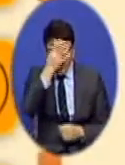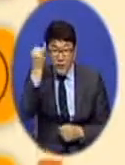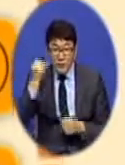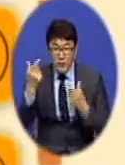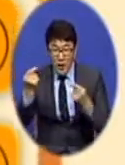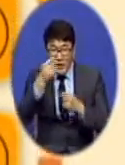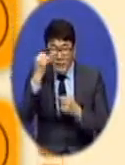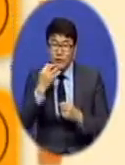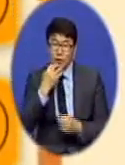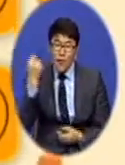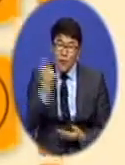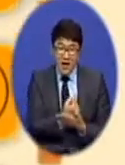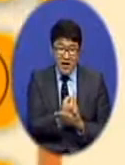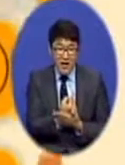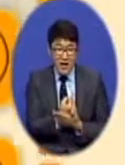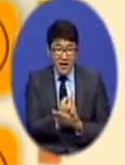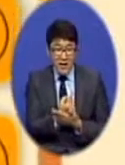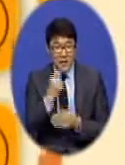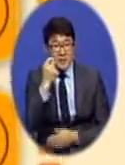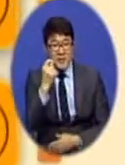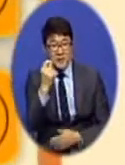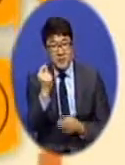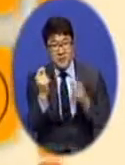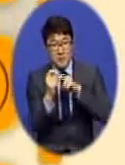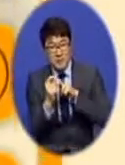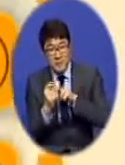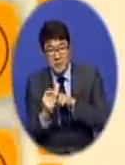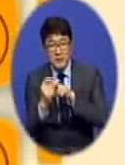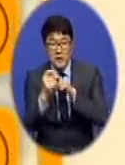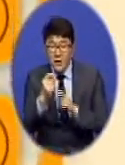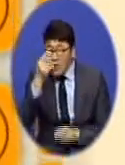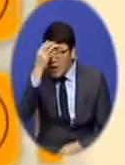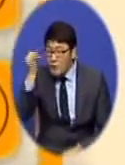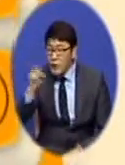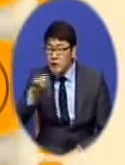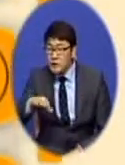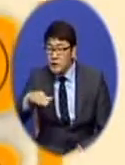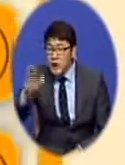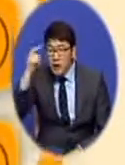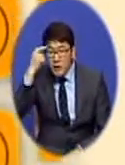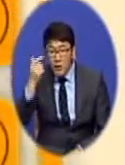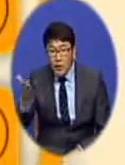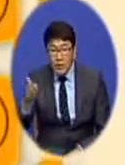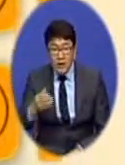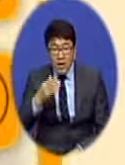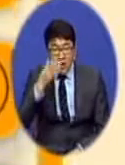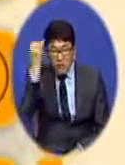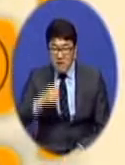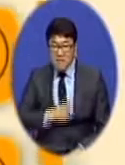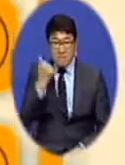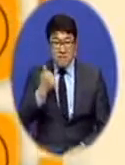할매예요? 예, 네. 그 할매가 서울에. 예. 서울에 택시 탔어요. 택시 탔어요. 아, 택시 기사가 예. 할머니, 어디 가시나요? 어디 가시나요? 물어보죠. 할매 네. 보라고 화가